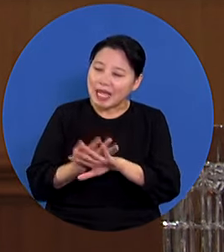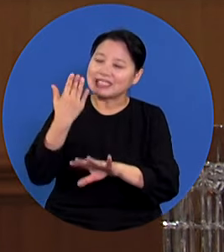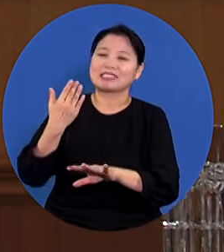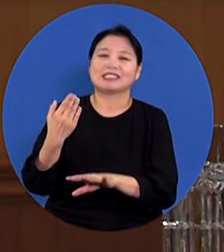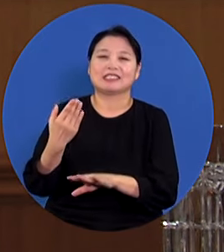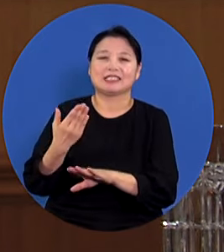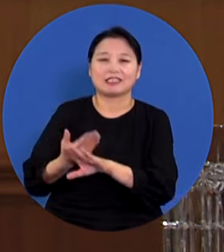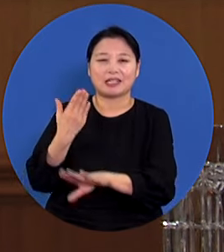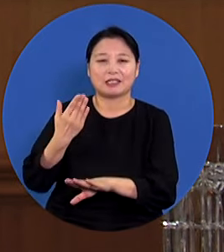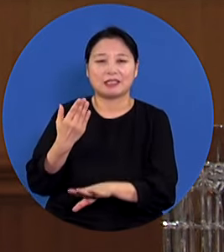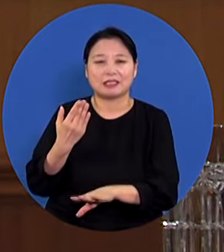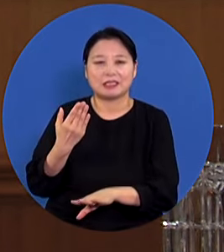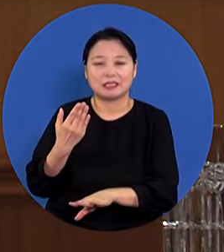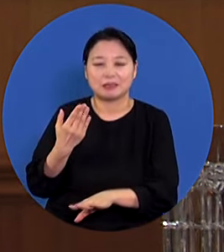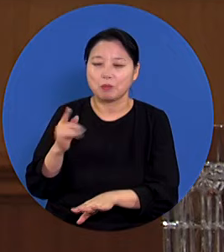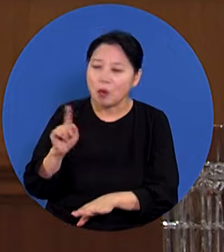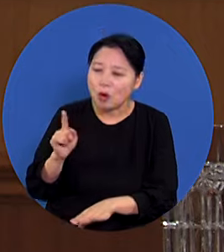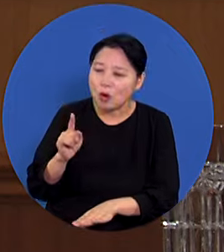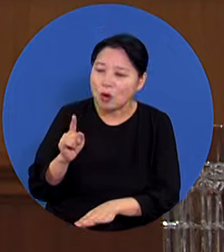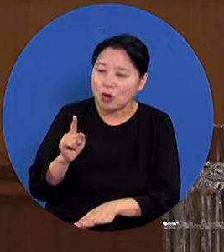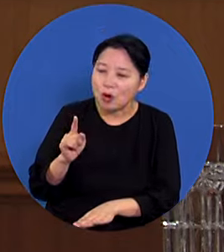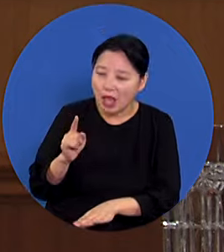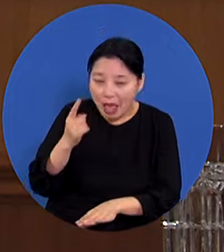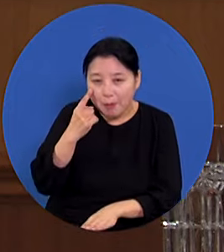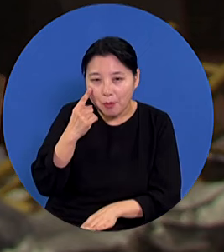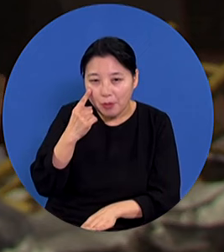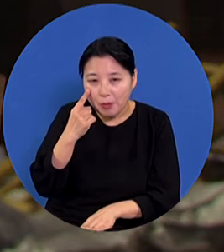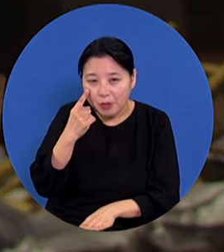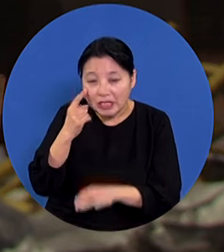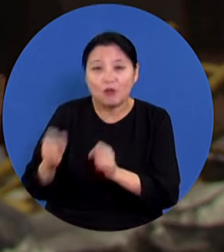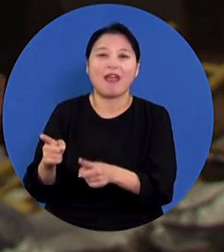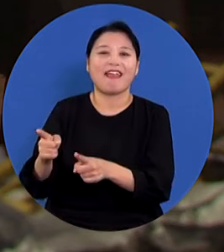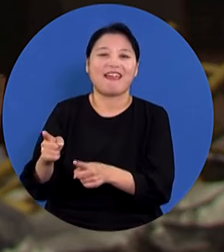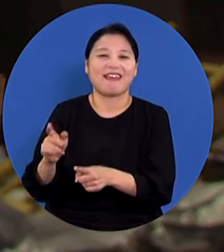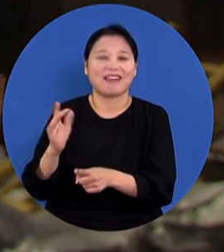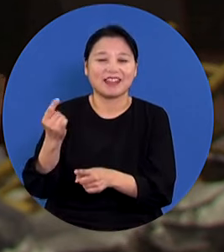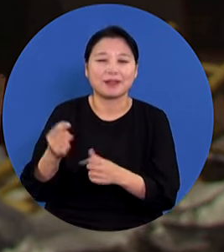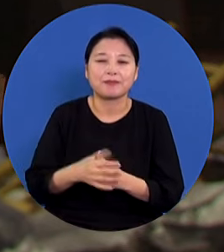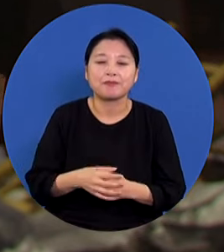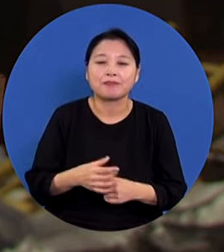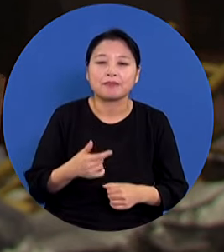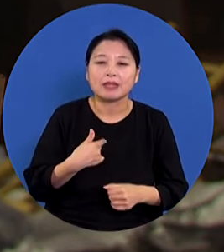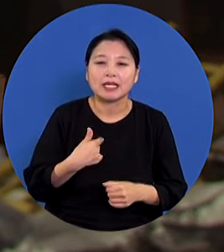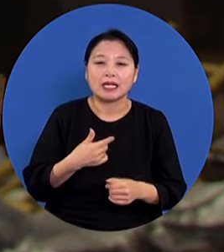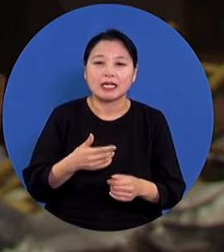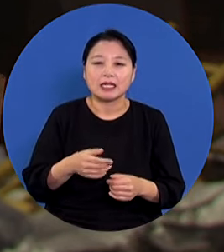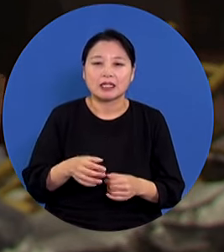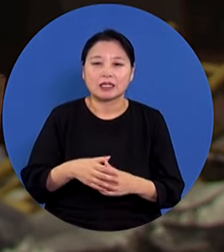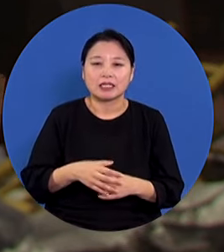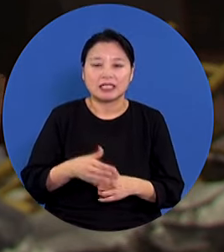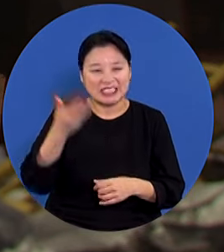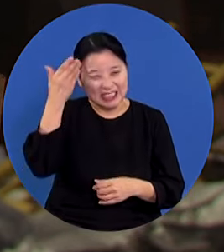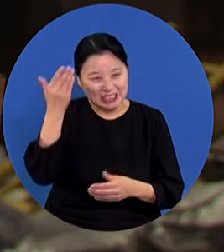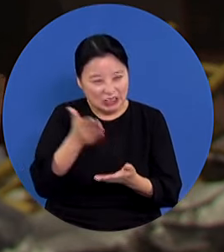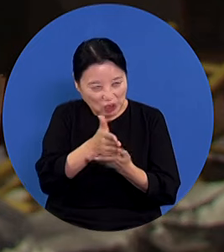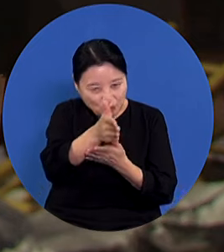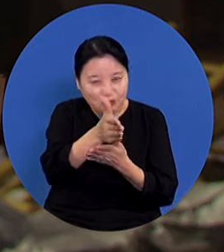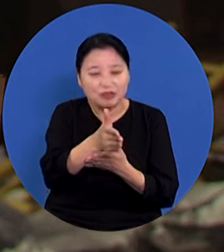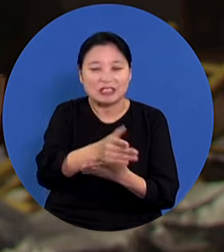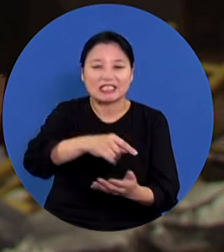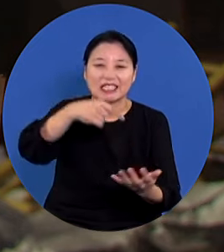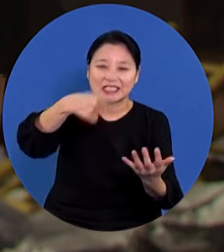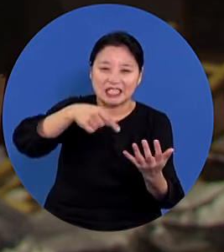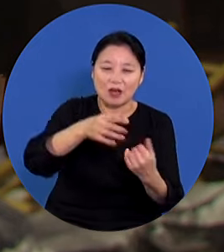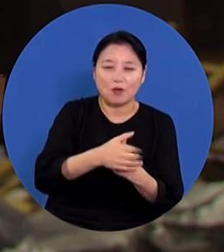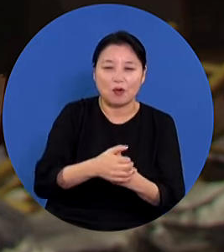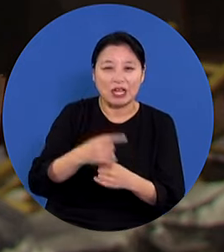있는 저한테 기회가 주어진 거예요. 제가 아까 앞서서 얘기하다가 무슨 전문 지식 역량 교육 얘기를 하고 예, 예.